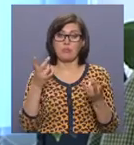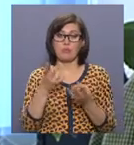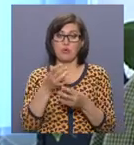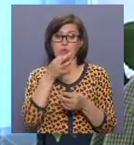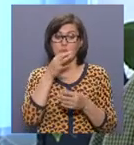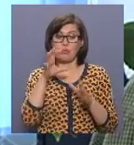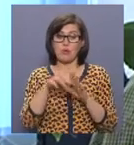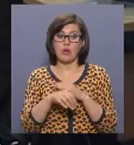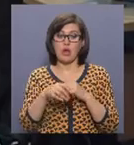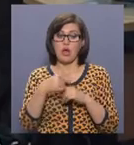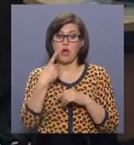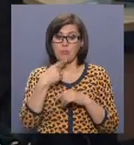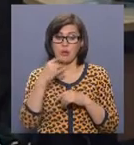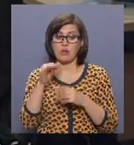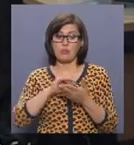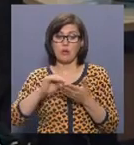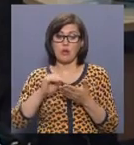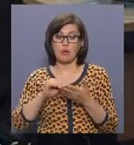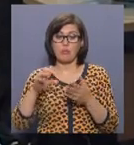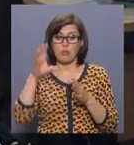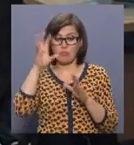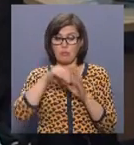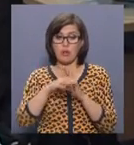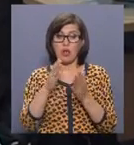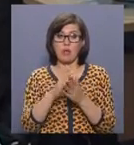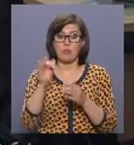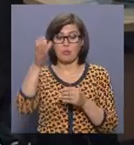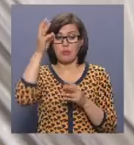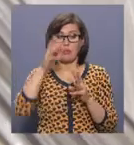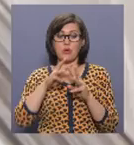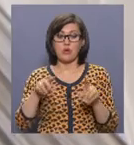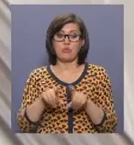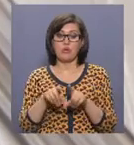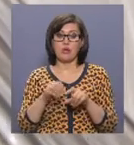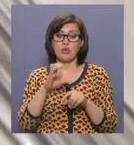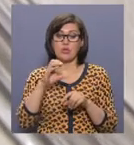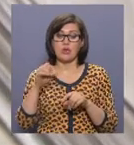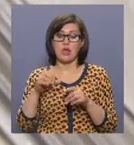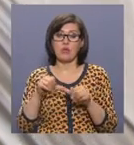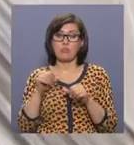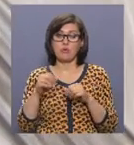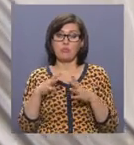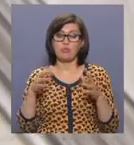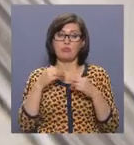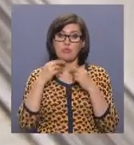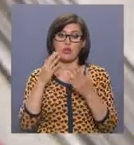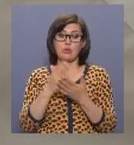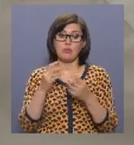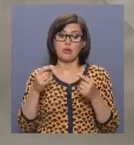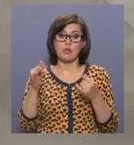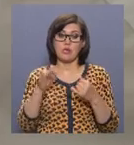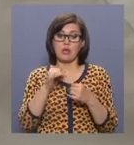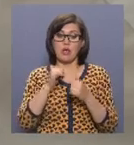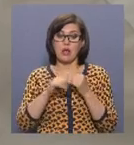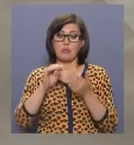Демек, оның ішіне ауызша және жазбаша пәндер кіріп отыр. Бұл тұста білім министрлігі эссеге жіті көңіл бөліпті. Сынақтан өтетін